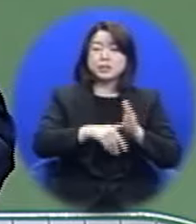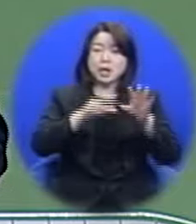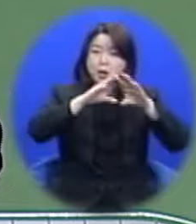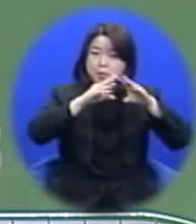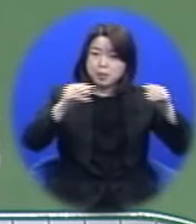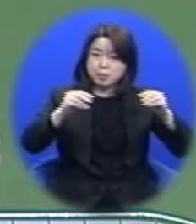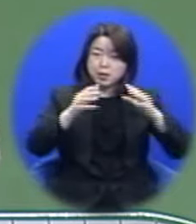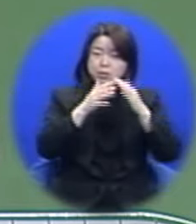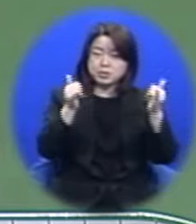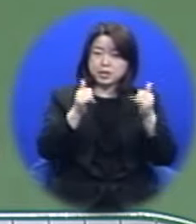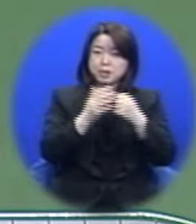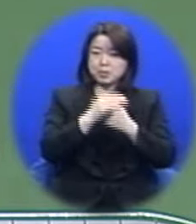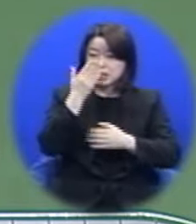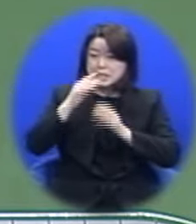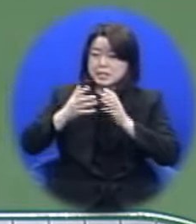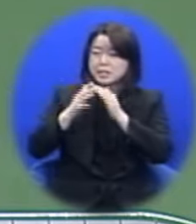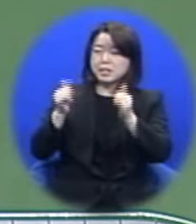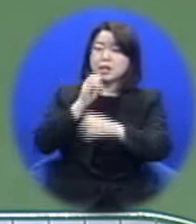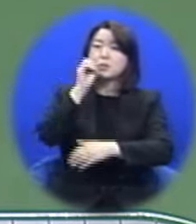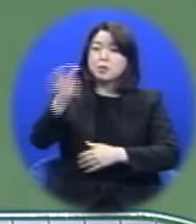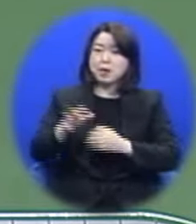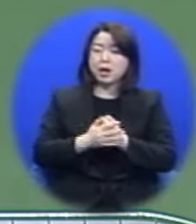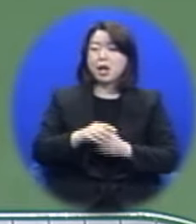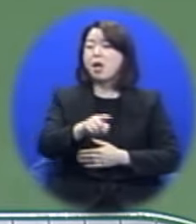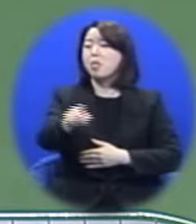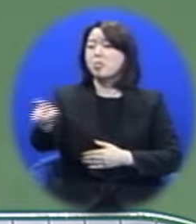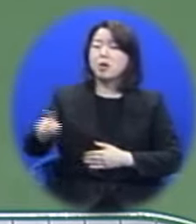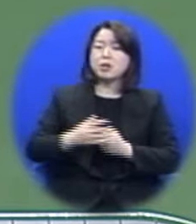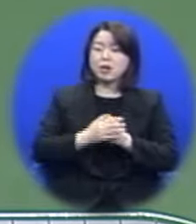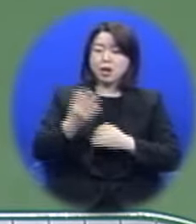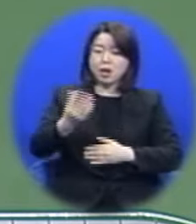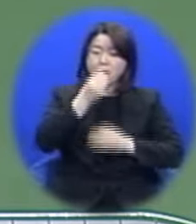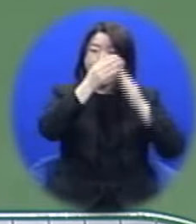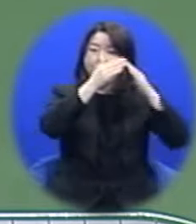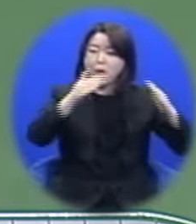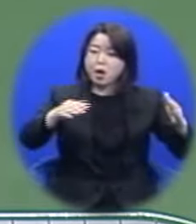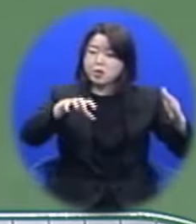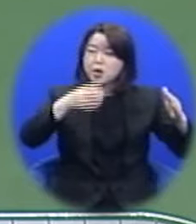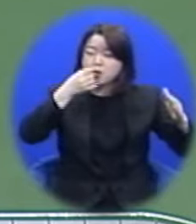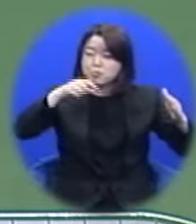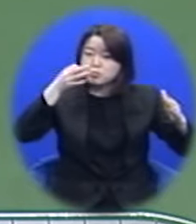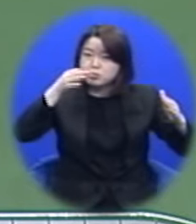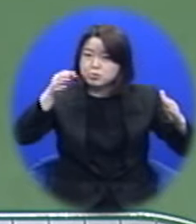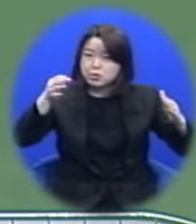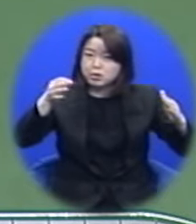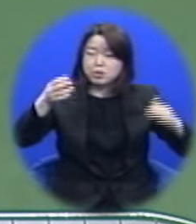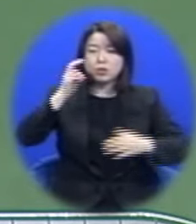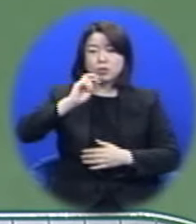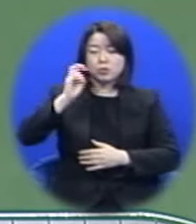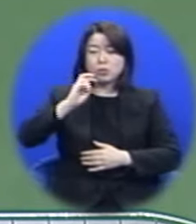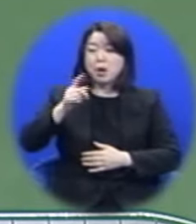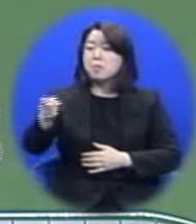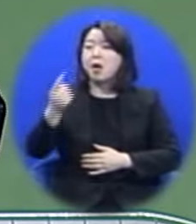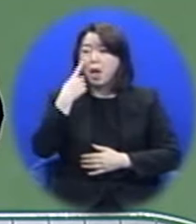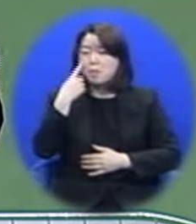이스라엘 사람들에게 말합니다. 너희들이 그 성전에서 부르던 노래 한번 불러봐.